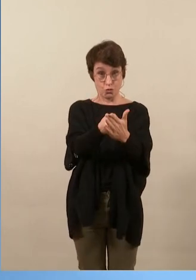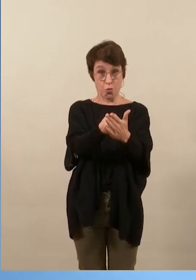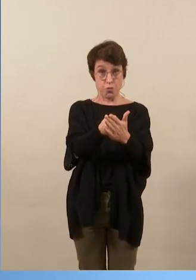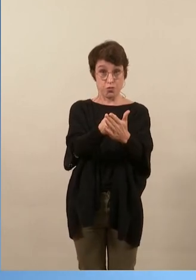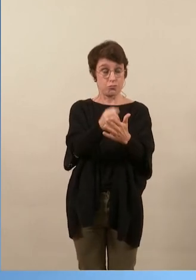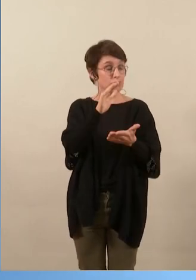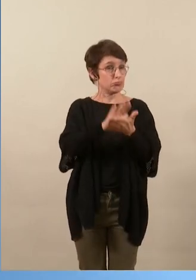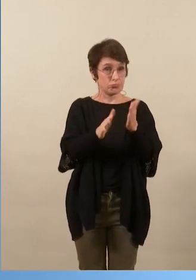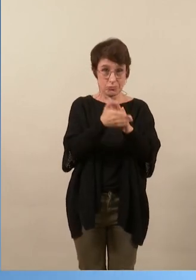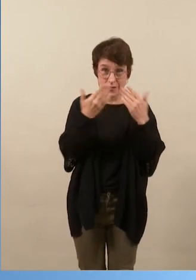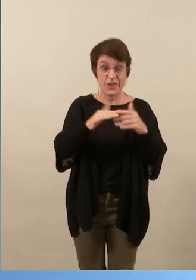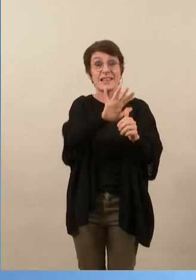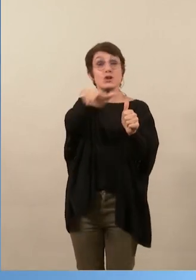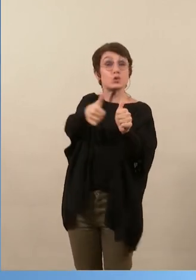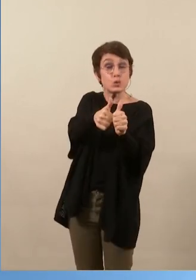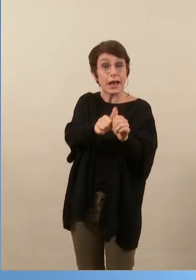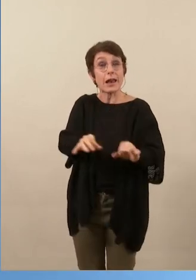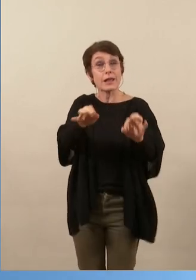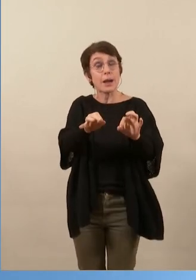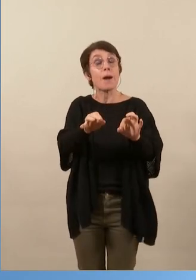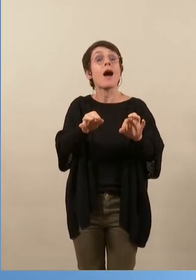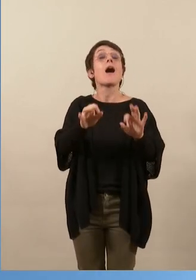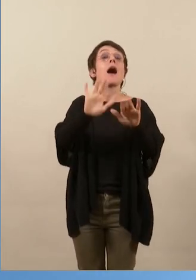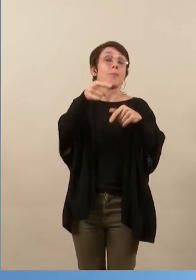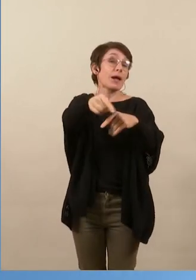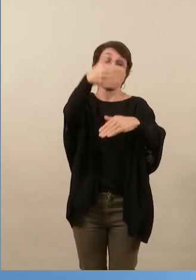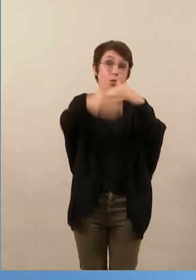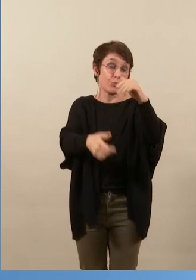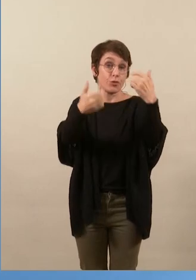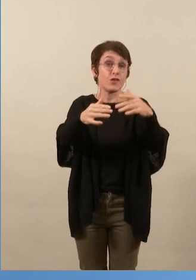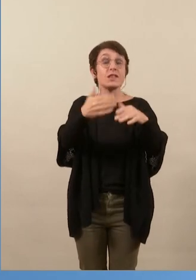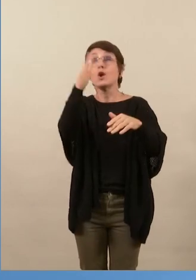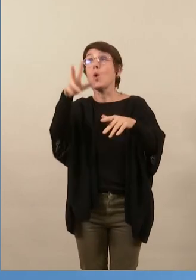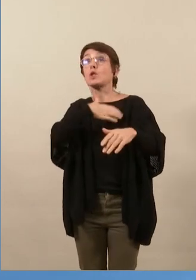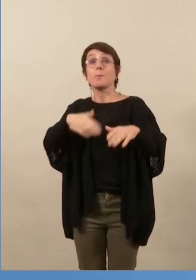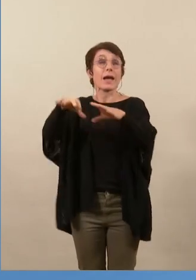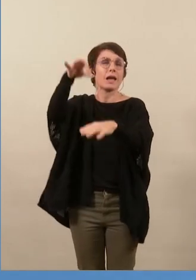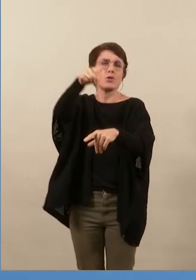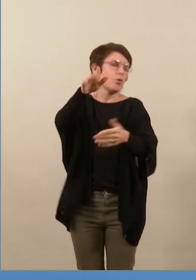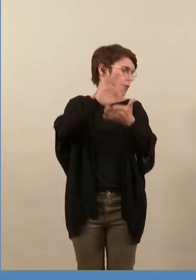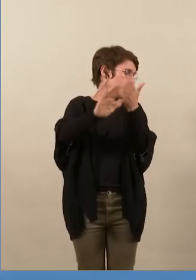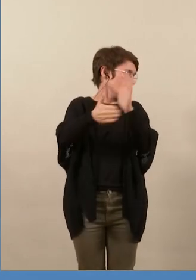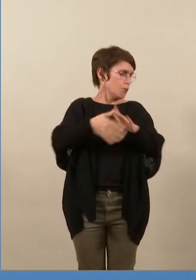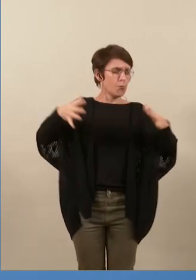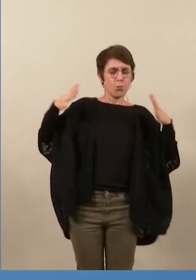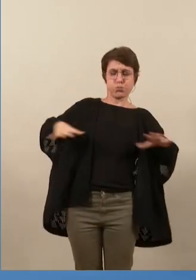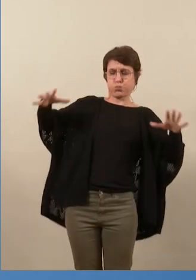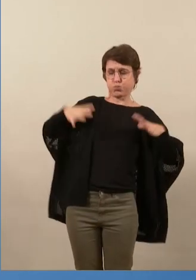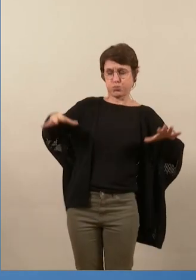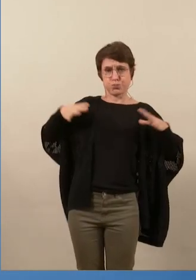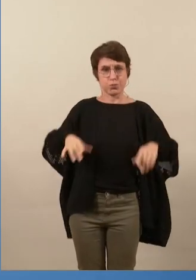et ensuite après moi le déluge pour les générations suivantes dont vous parlez sans cesse vous n'êtes pas le capitaine du